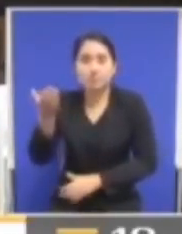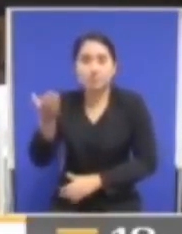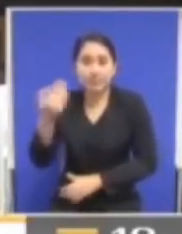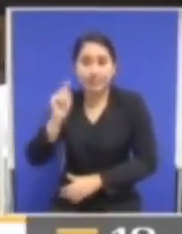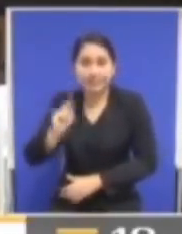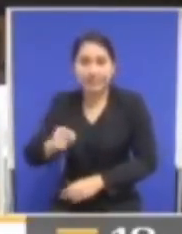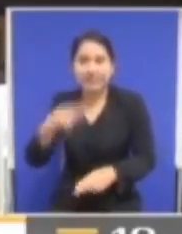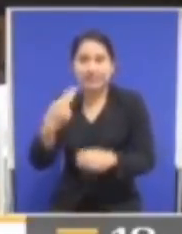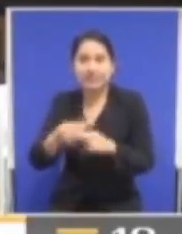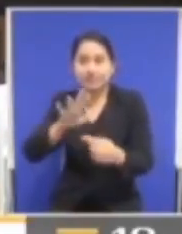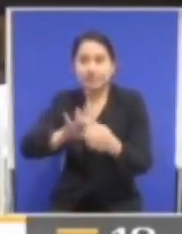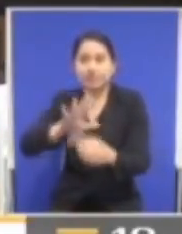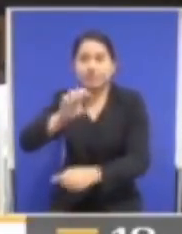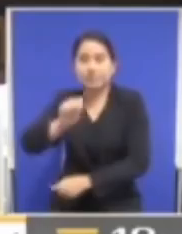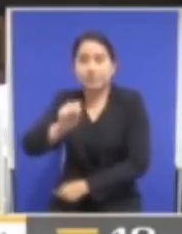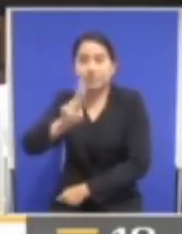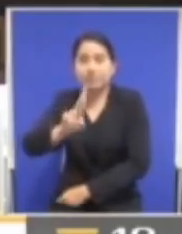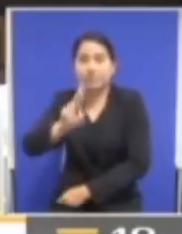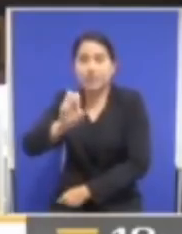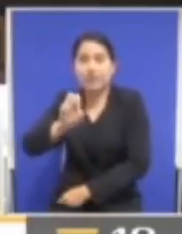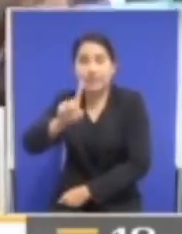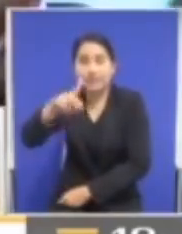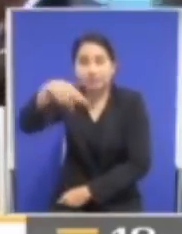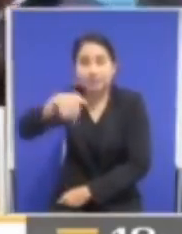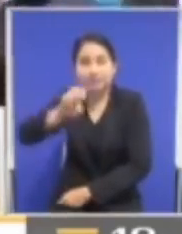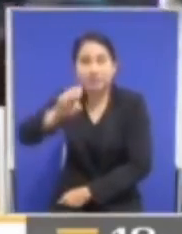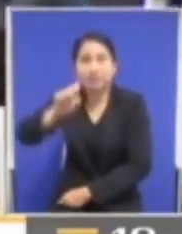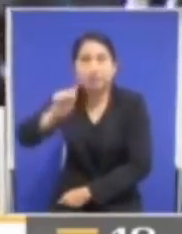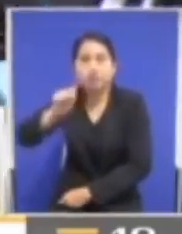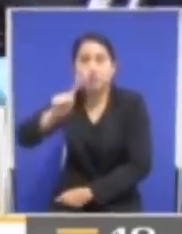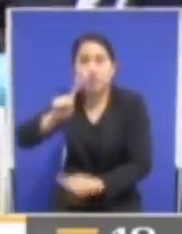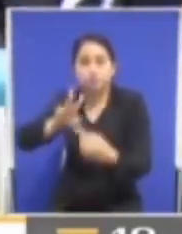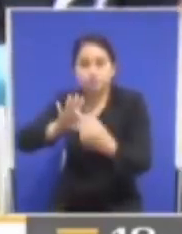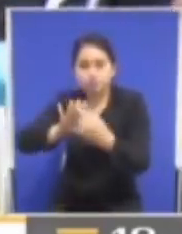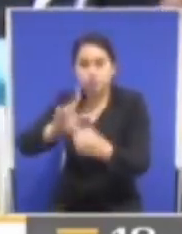ๆตอนหลังเสรีพิสุทธิ์นะครับพบกันมานานแล้วนะครับท่านไม่